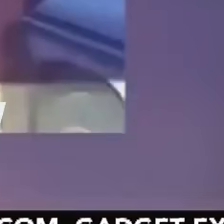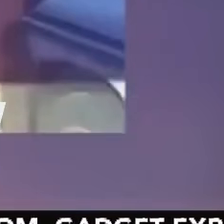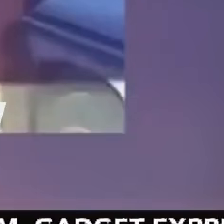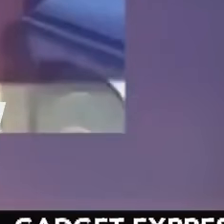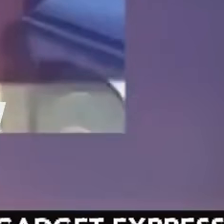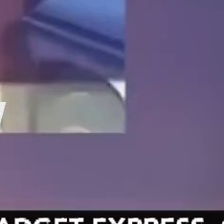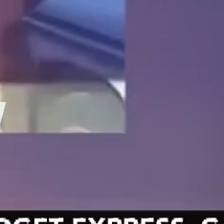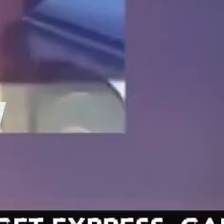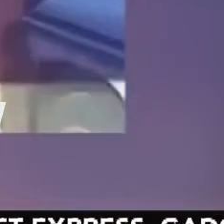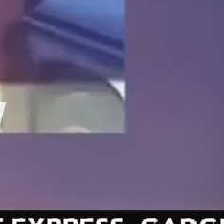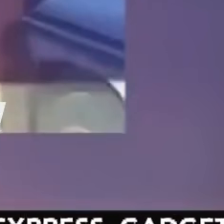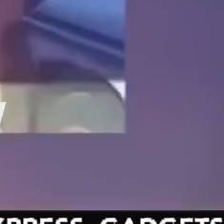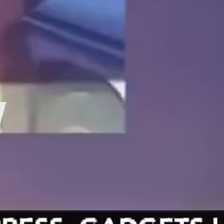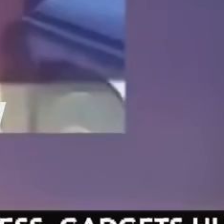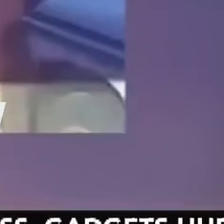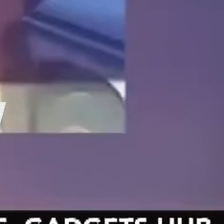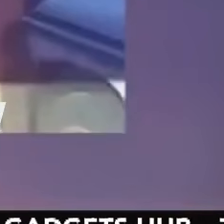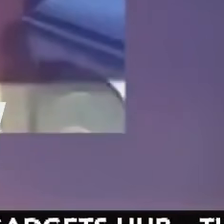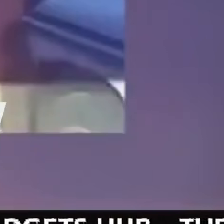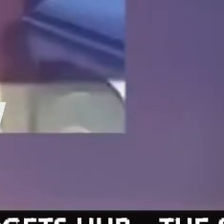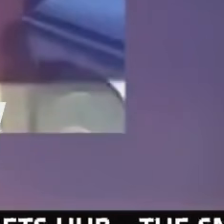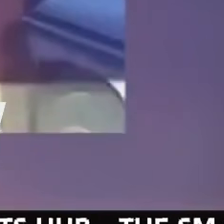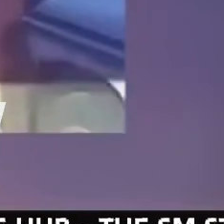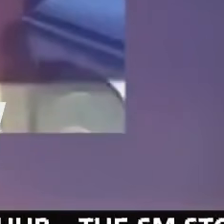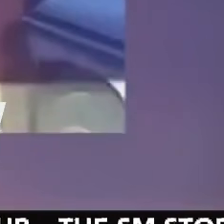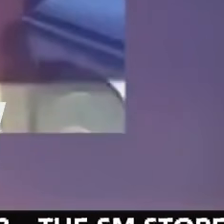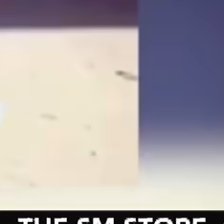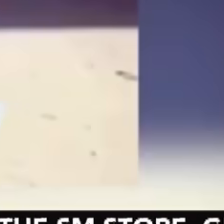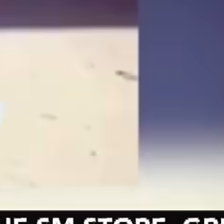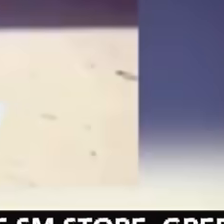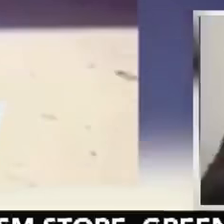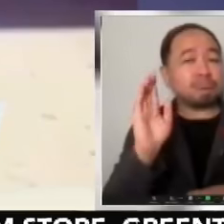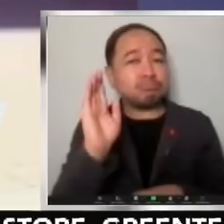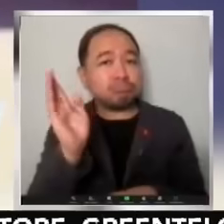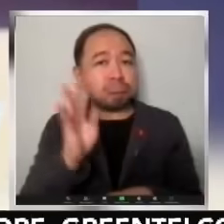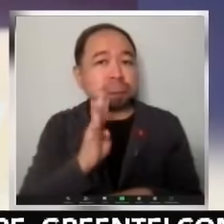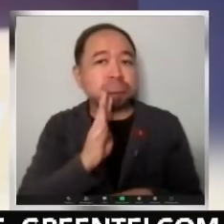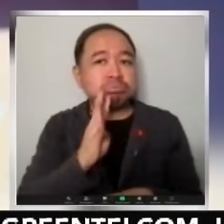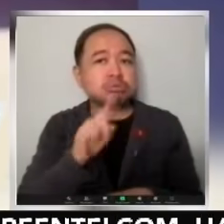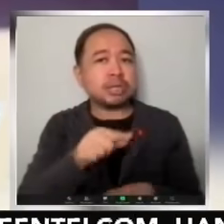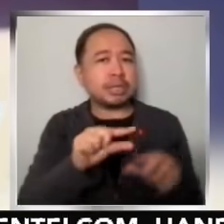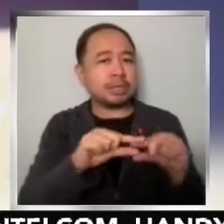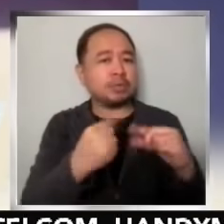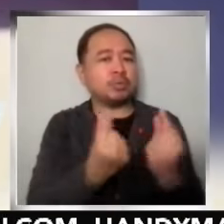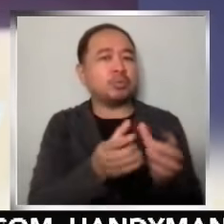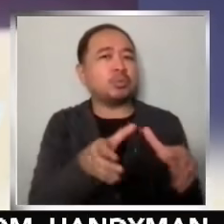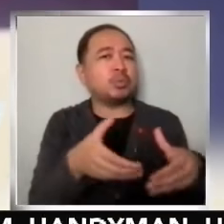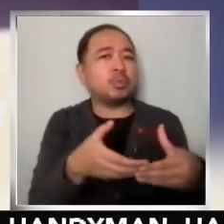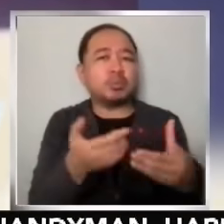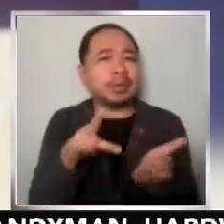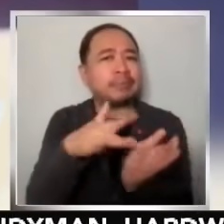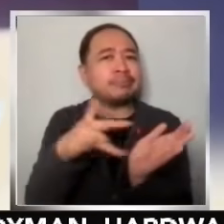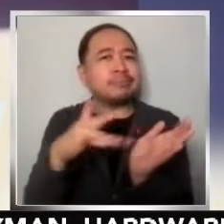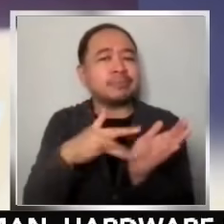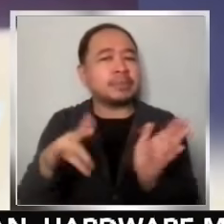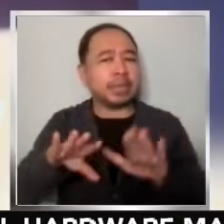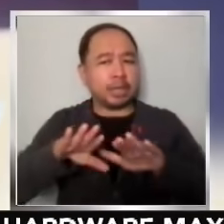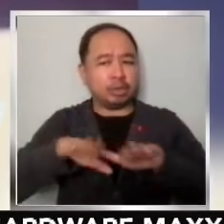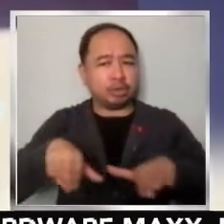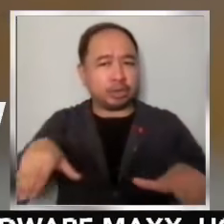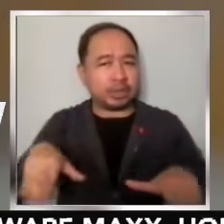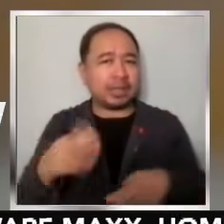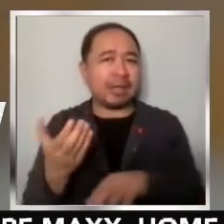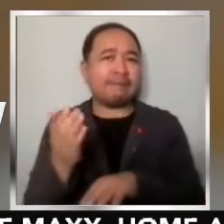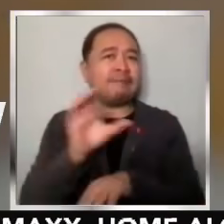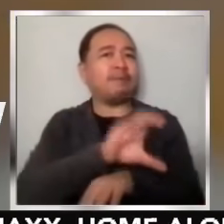Sa kanyang privilege speech, isiniwalat ni Contiveros na ang grupo umano'y nang-aabuso ng mga menor de edad at sapilitan silang